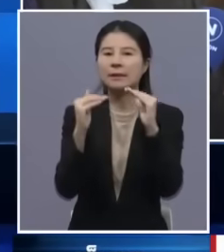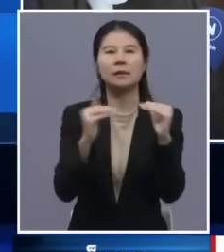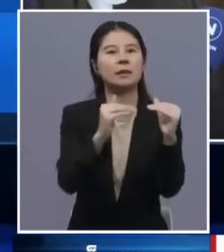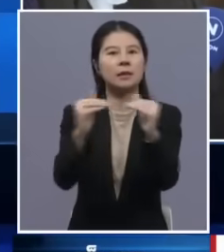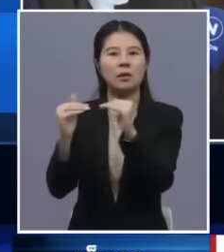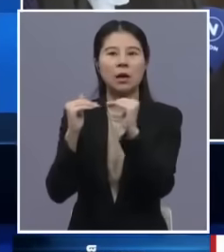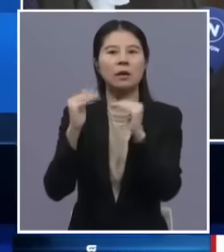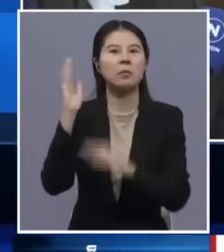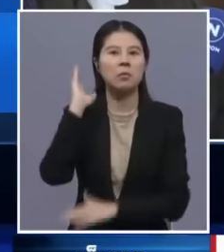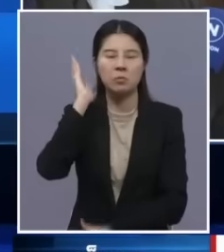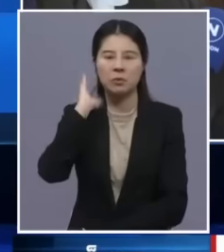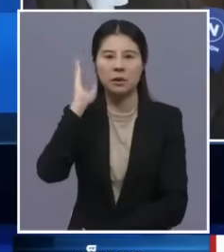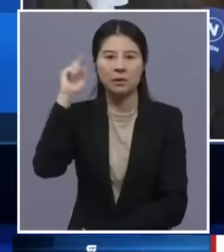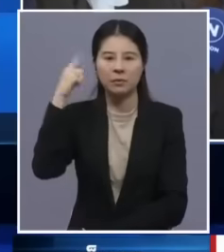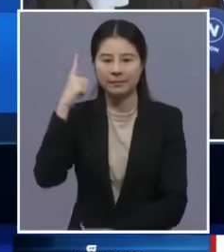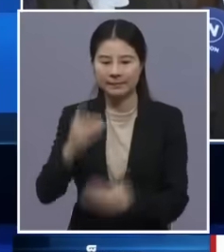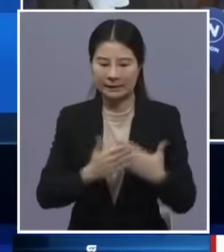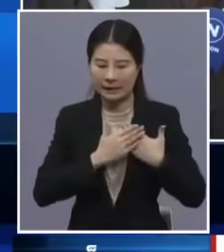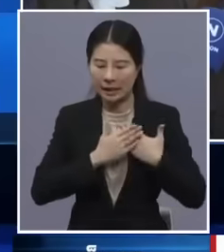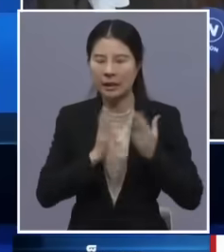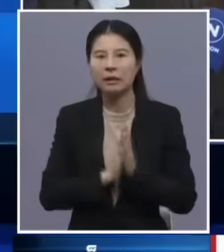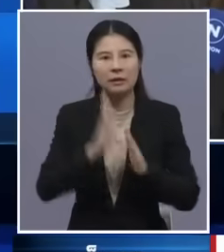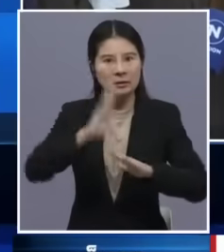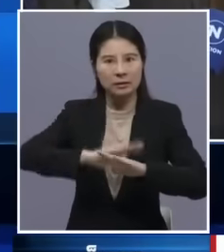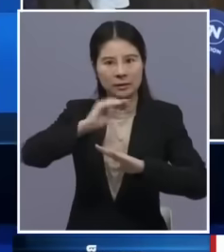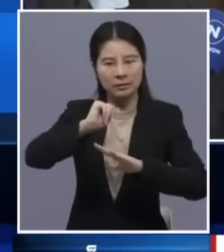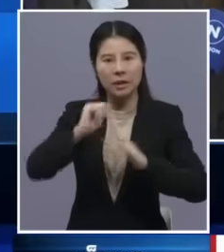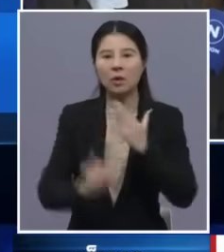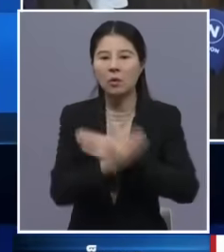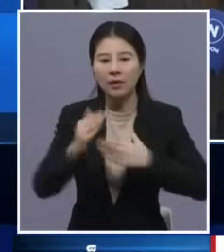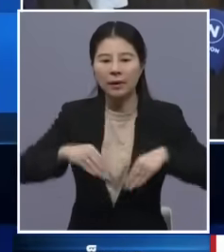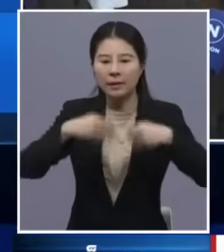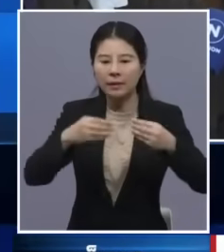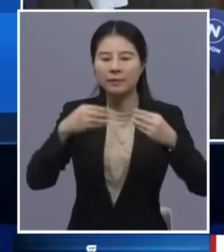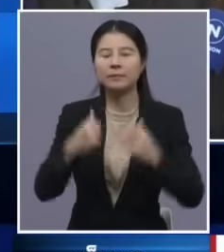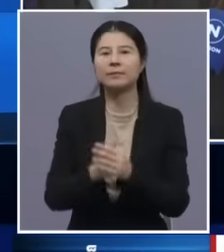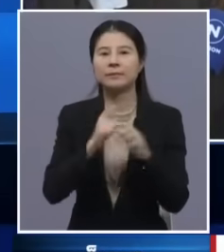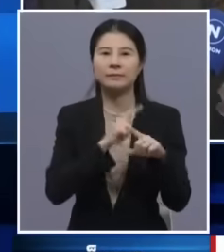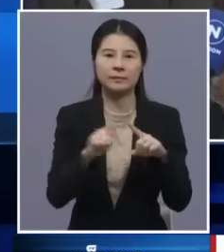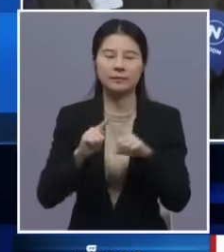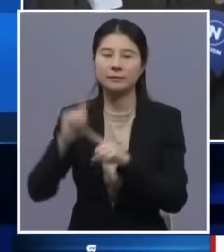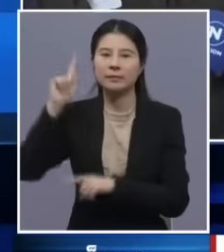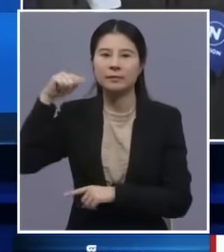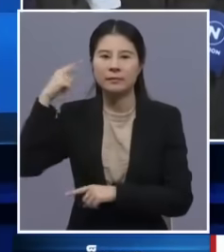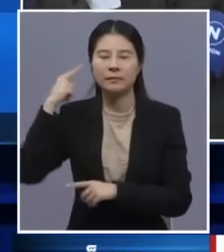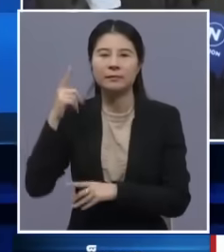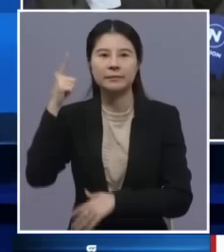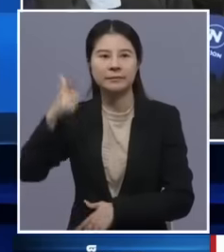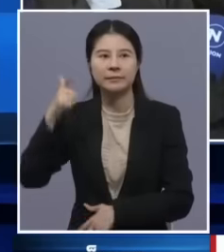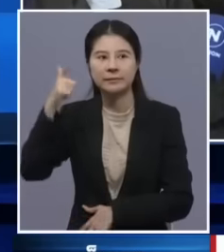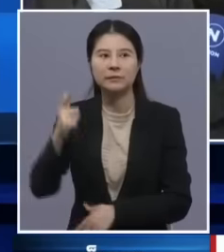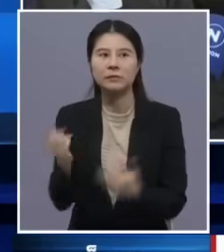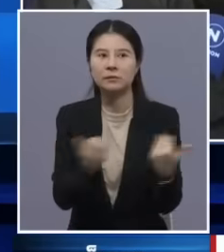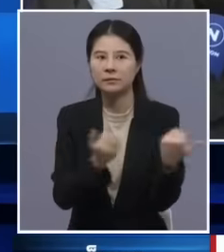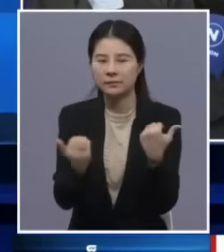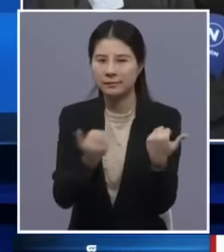ชีพขอเพียงแค่มีใจรักมีความสามารถแล้วก็ได้รับโอกาสนะคะทีนี้ก็ถามคุณอุ้งอิงอีกว่าในส่